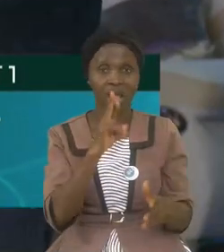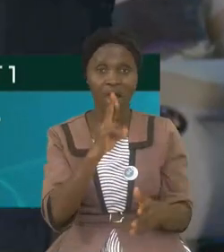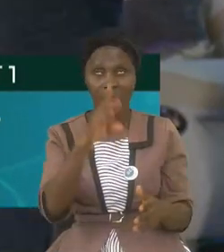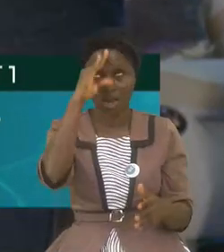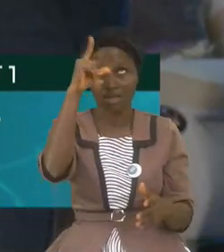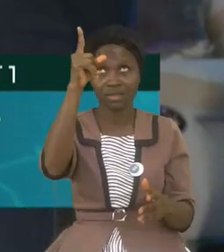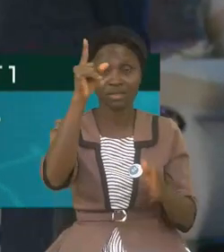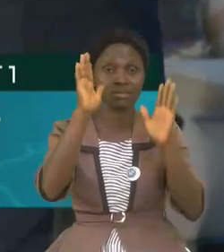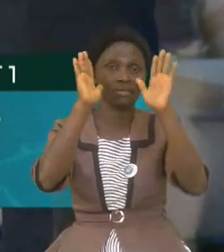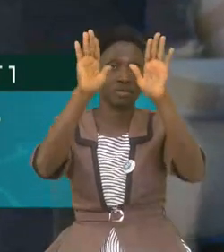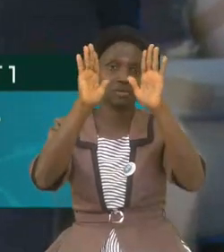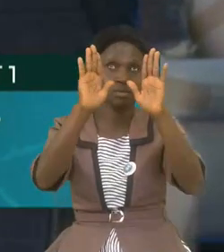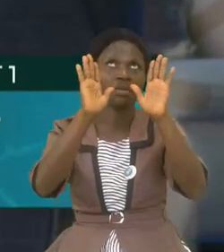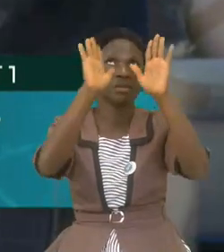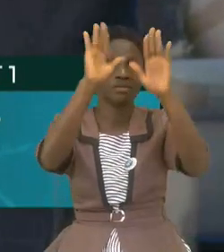Daniel 4:3.